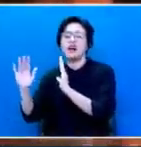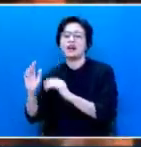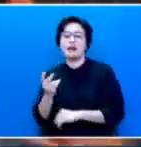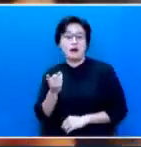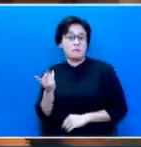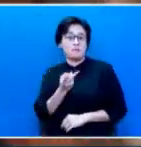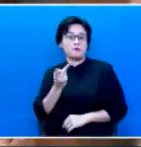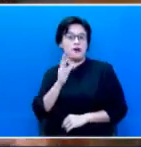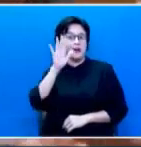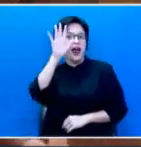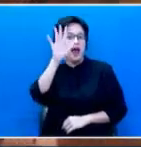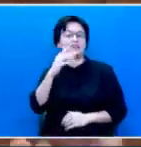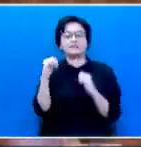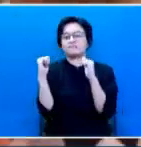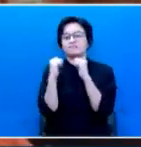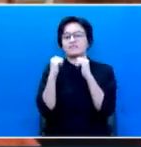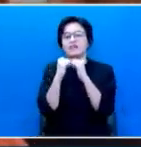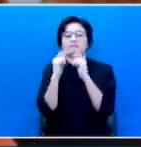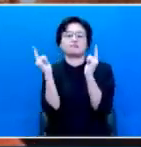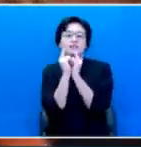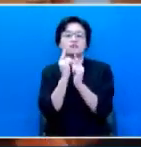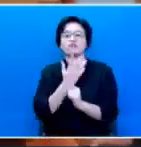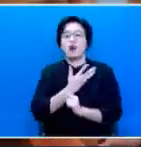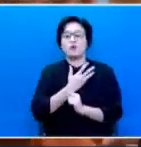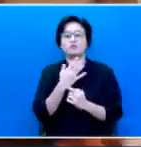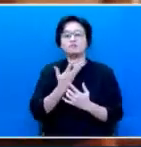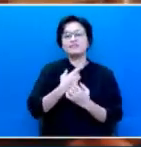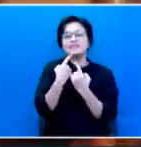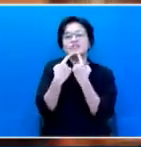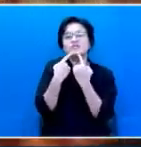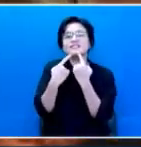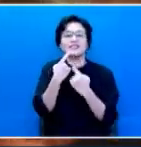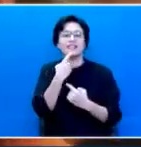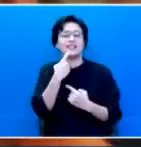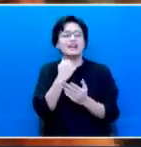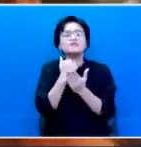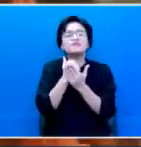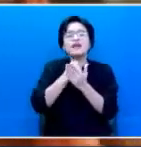membicarakan status keanggotaannya di PDIP